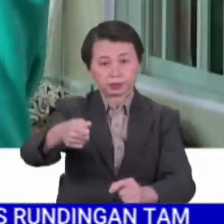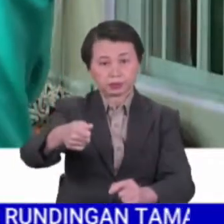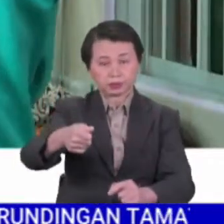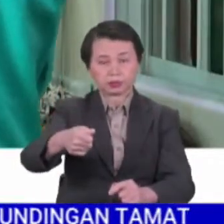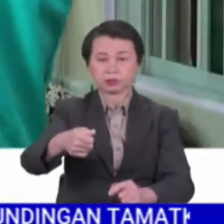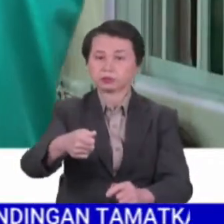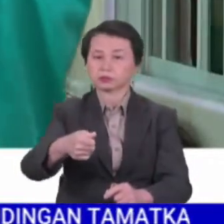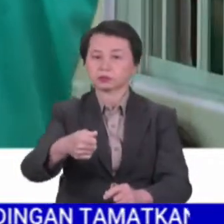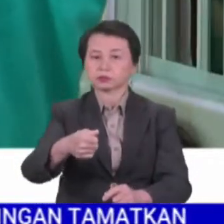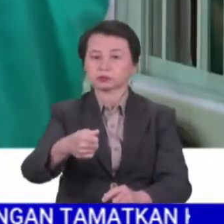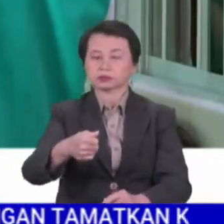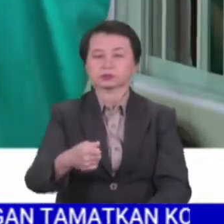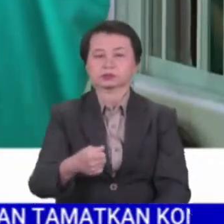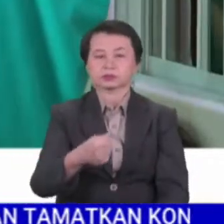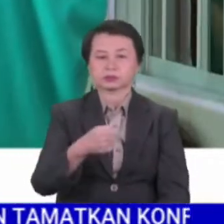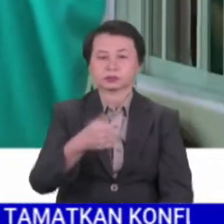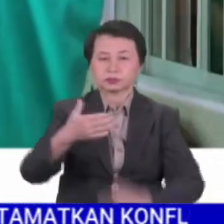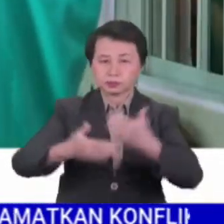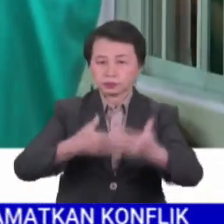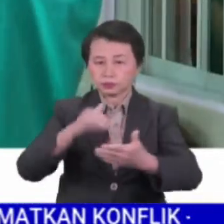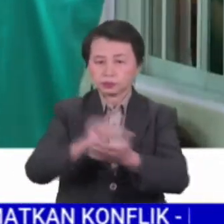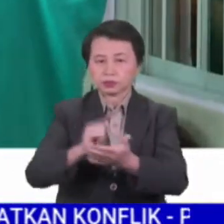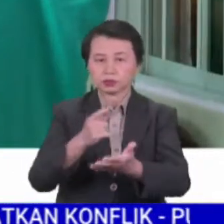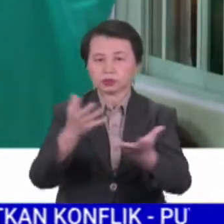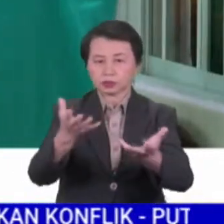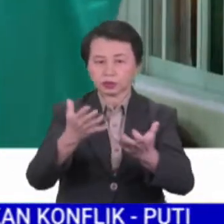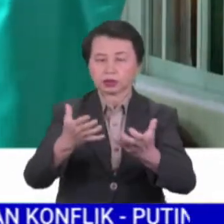dia successful lah.